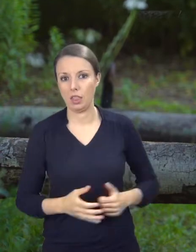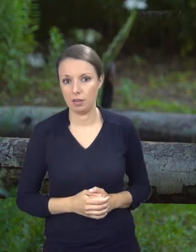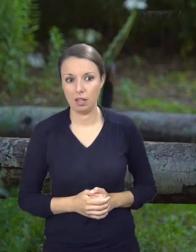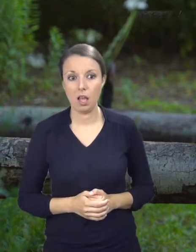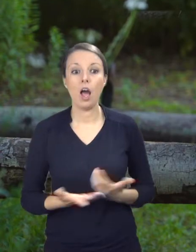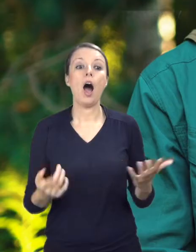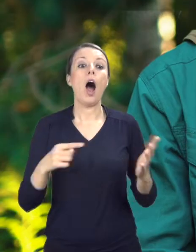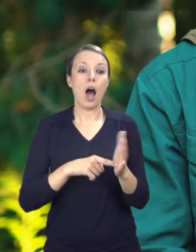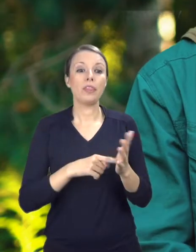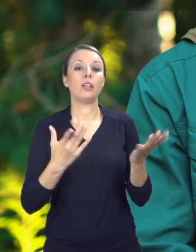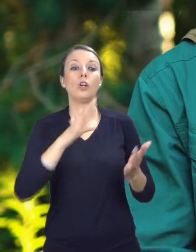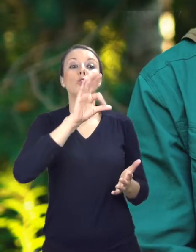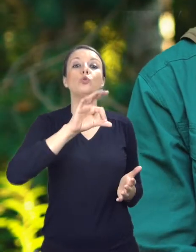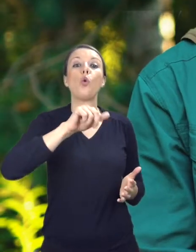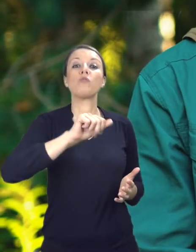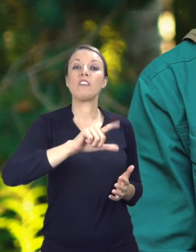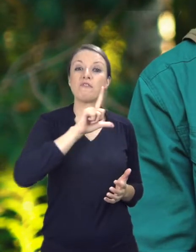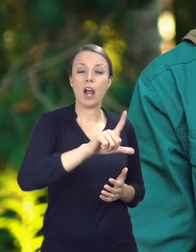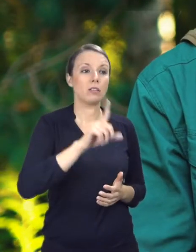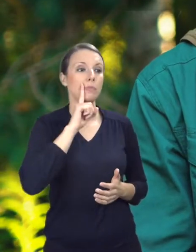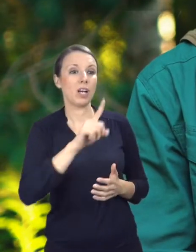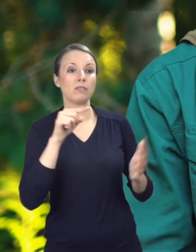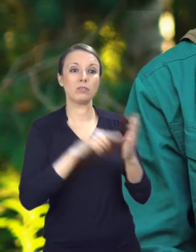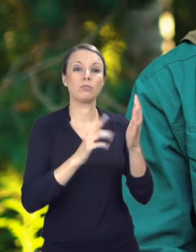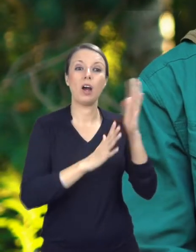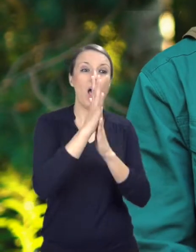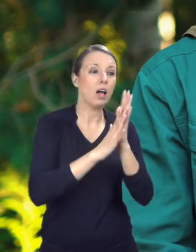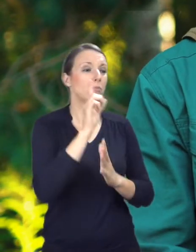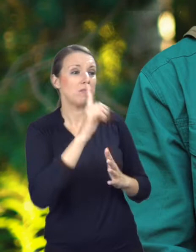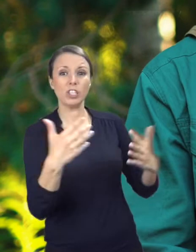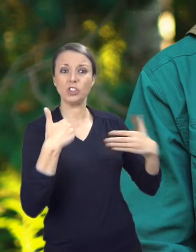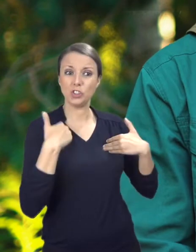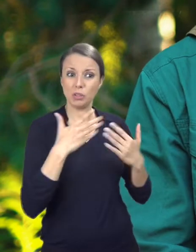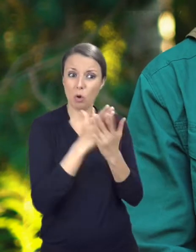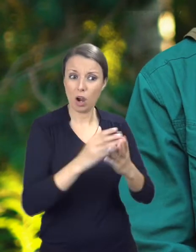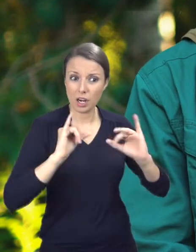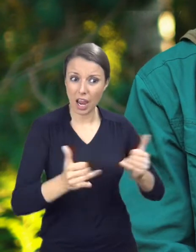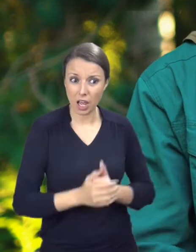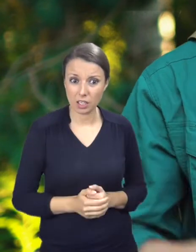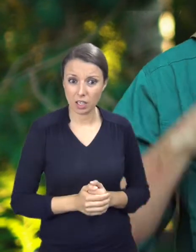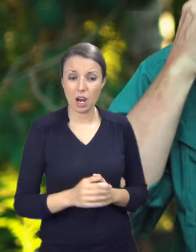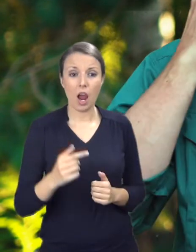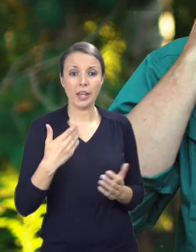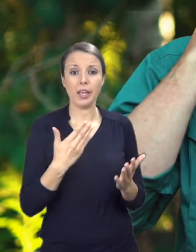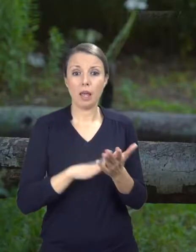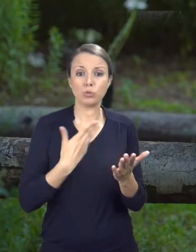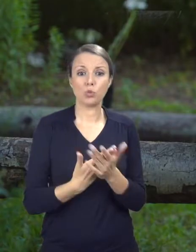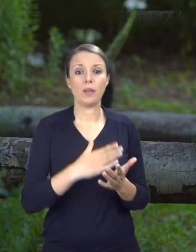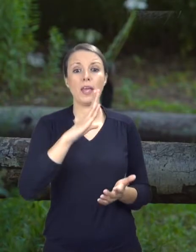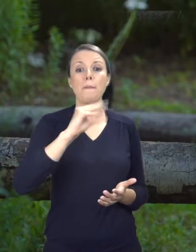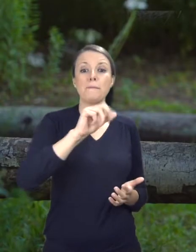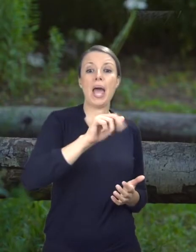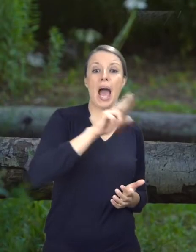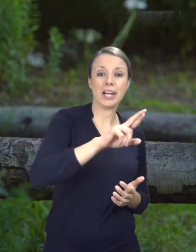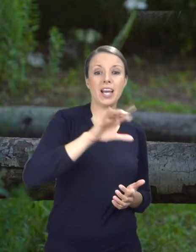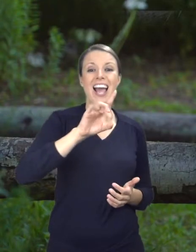sztuką życia. Ponieważ moje autorytety trochę umarły, o tyle doceniam na przykład ludzi, którzy się tym zajmują. I tak jak Bear Grylls na przykład jest osobą,